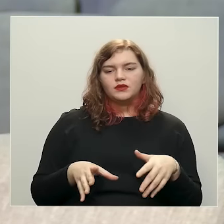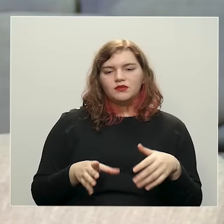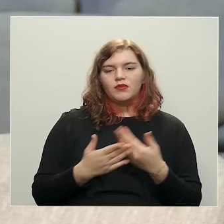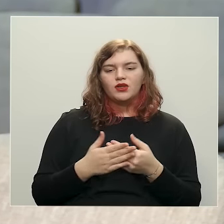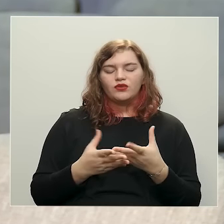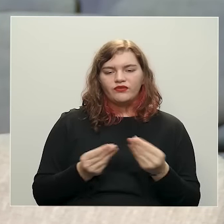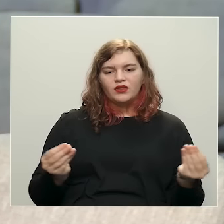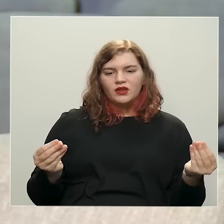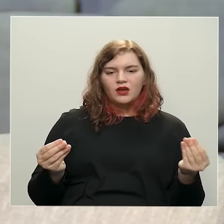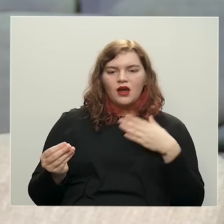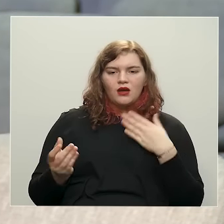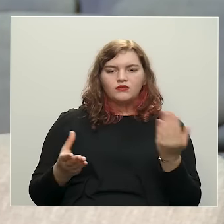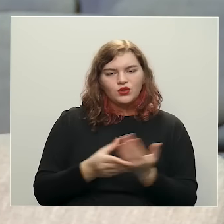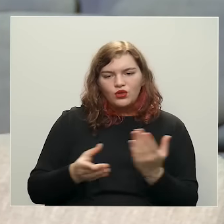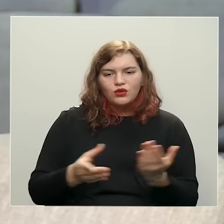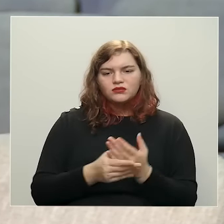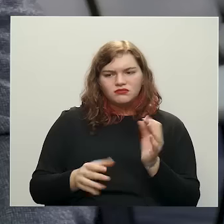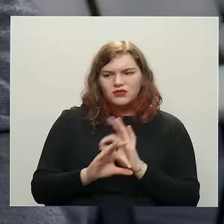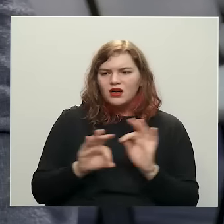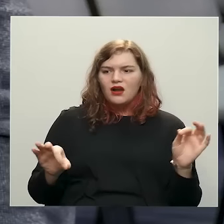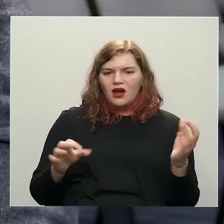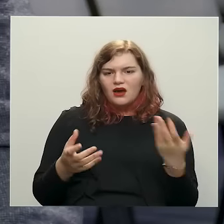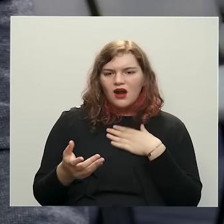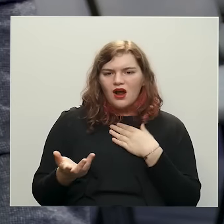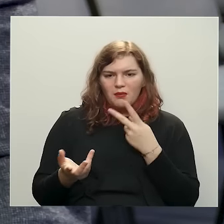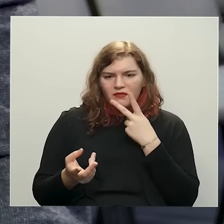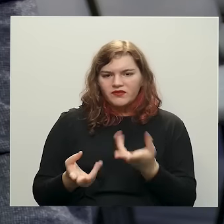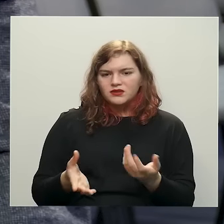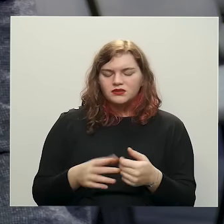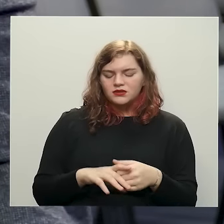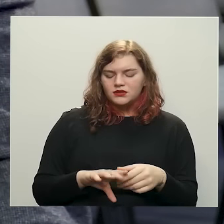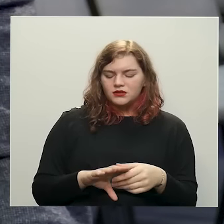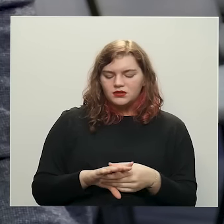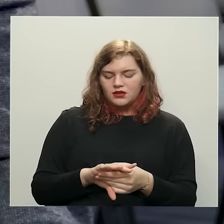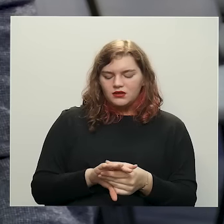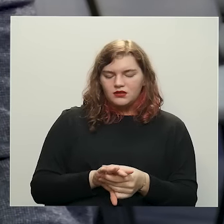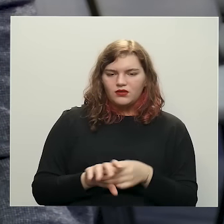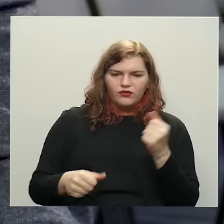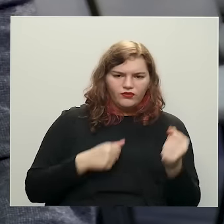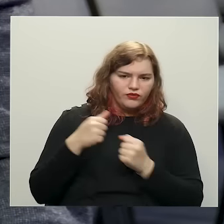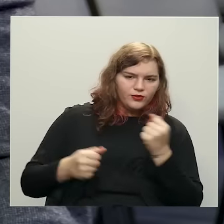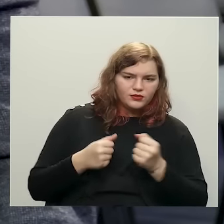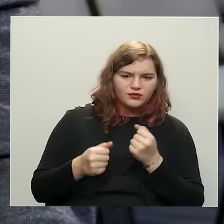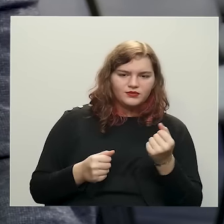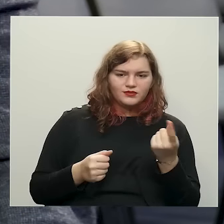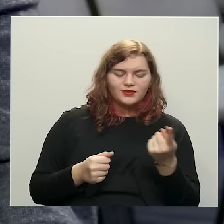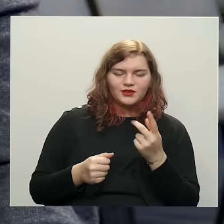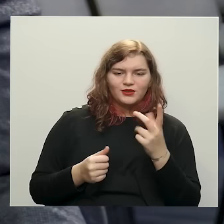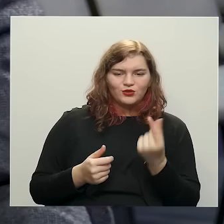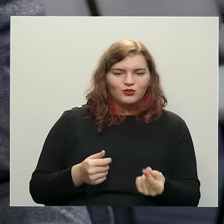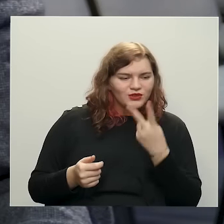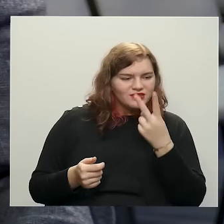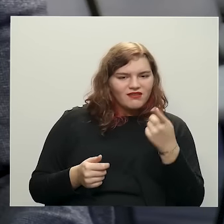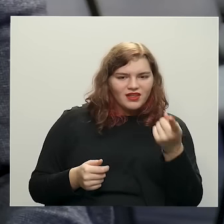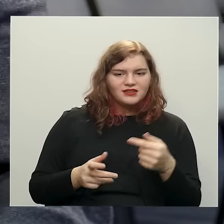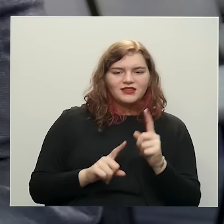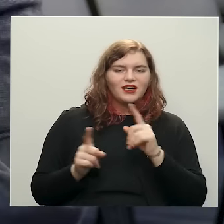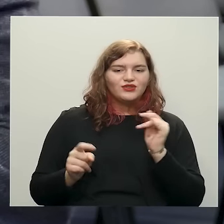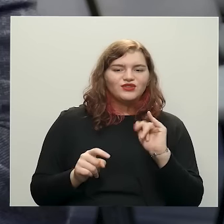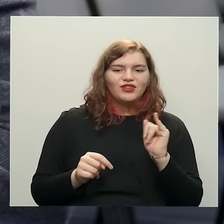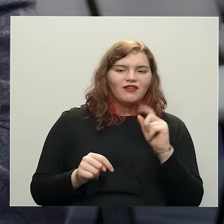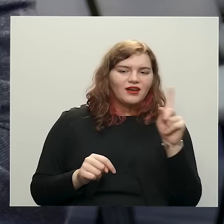pentru vindecare aveți dosar, da, medical clar. Am dosarul. Da. Nu. Eu fac să fac o dublură și vi-l trimit, ca să nu... Nu, dacă întreabă cineva...